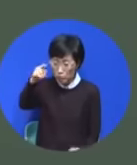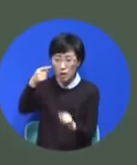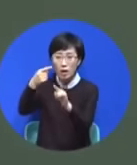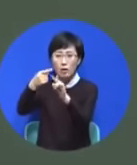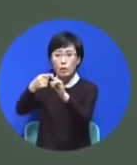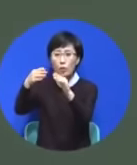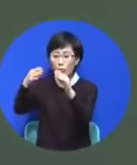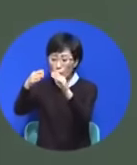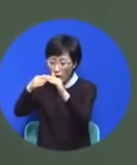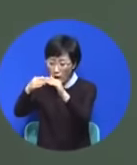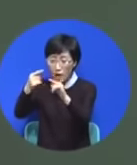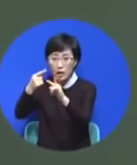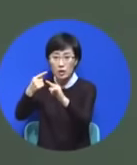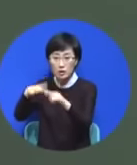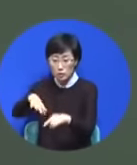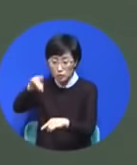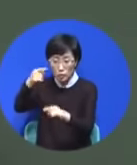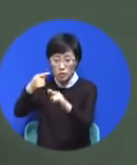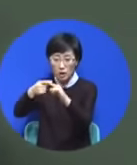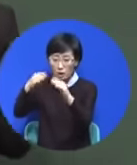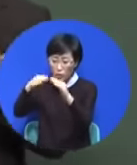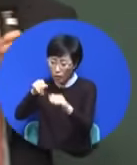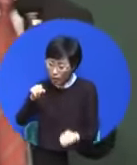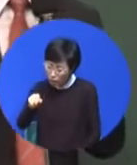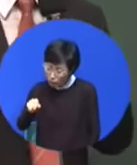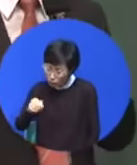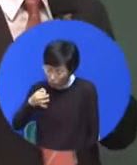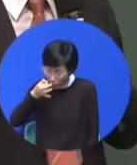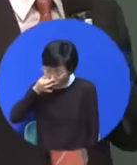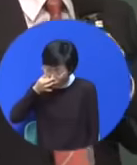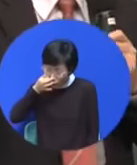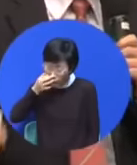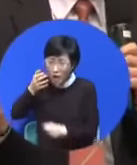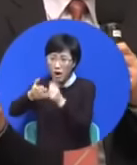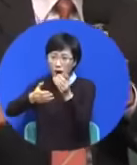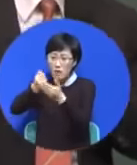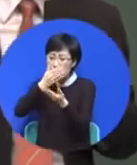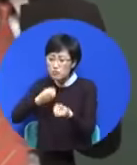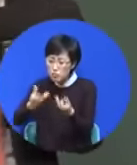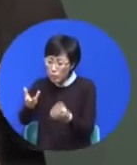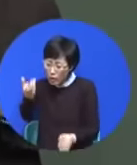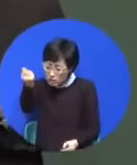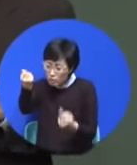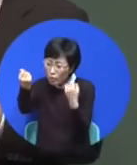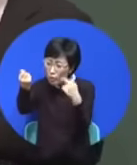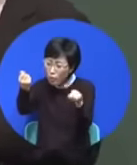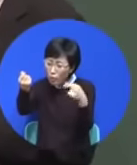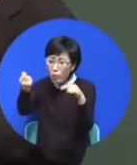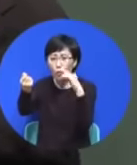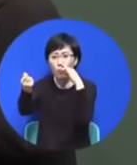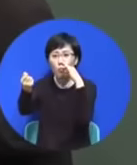길래 그런이 하나님의 축복을 제대로 가지고 있었냐 하는